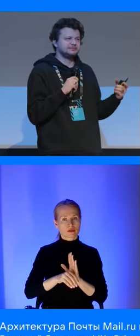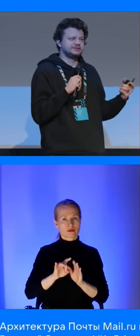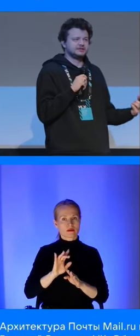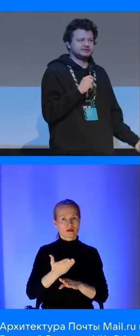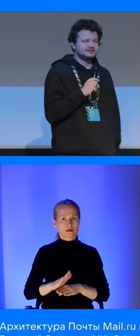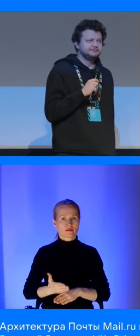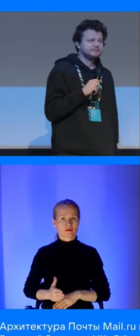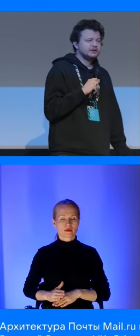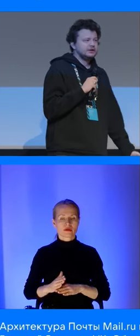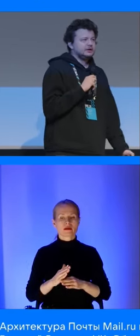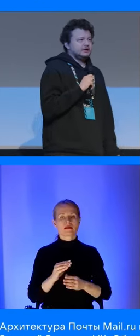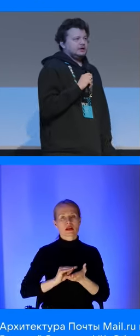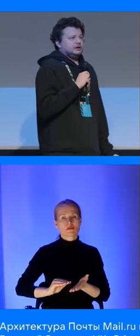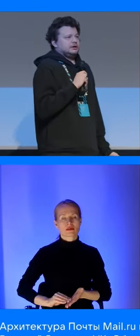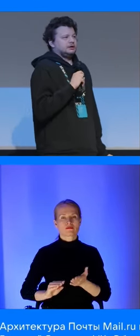данных, она написана на C.